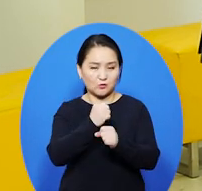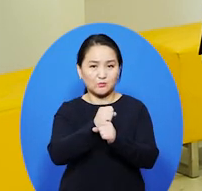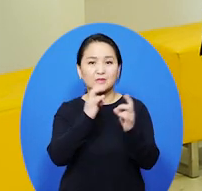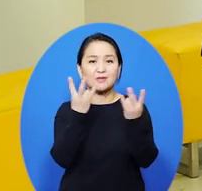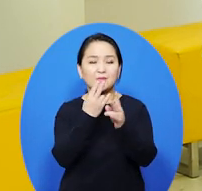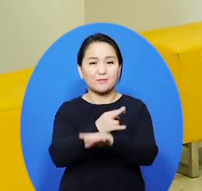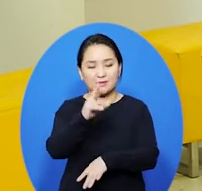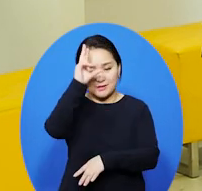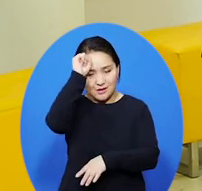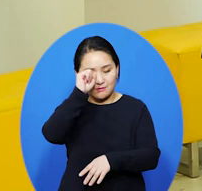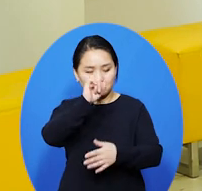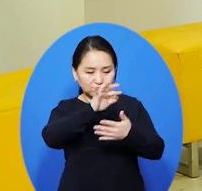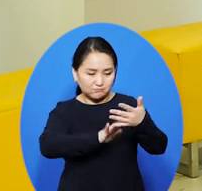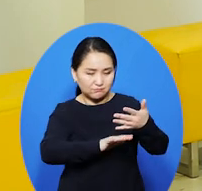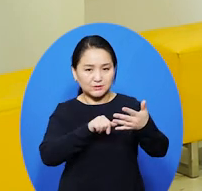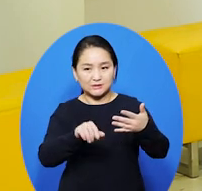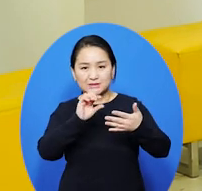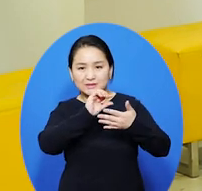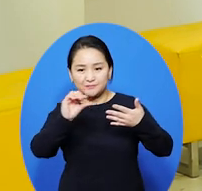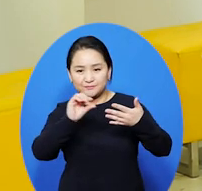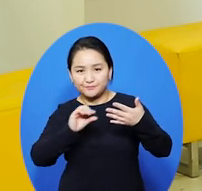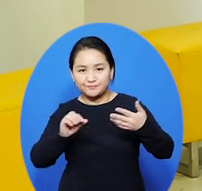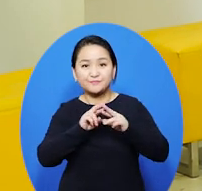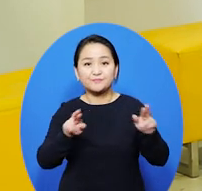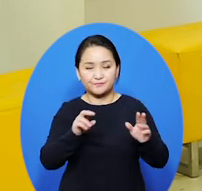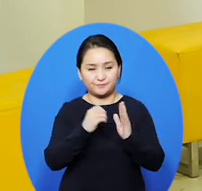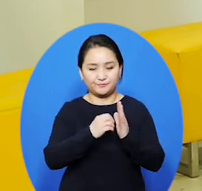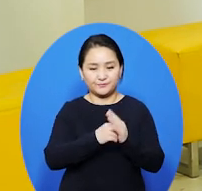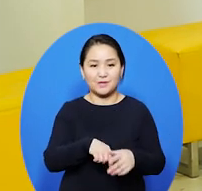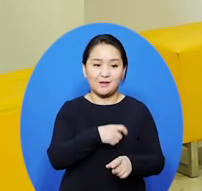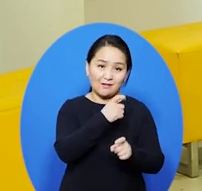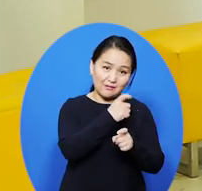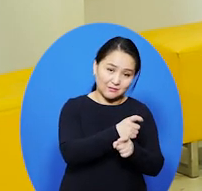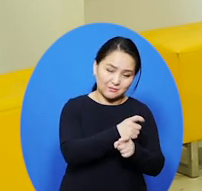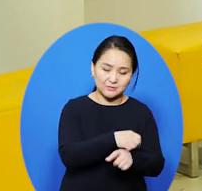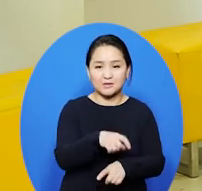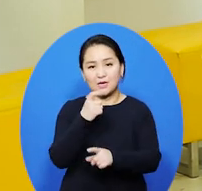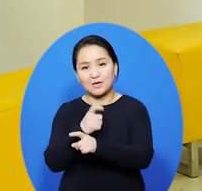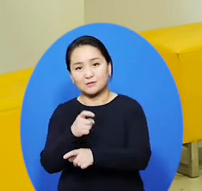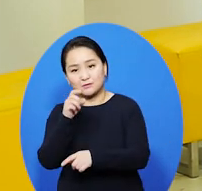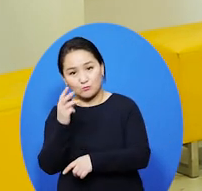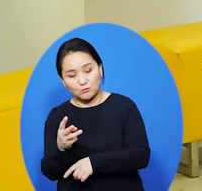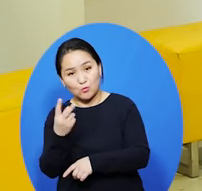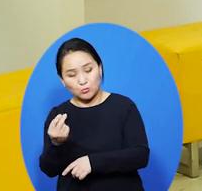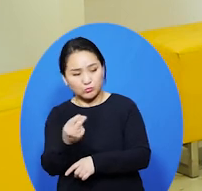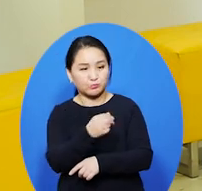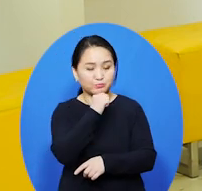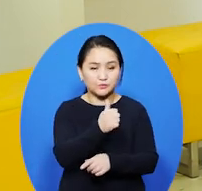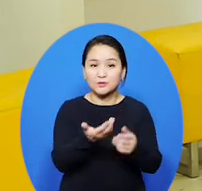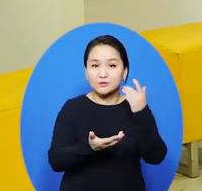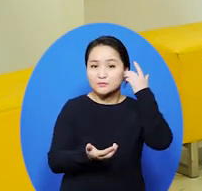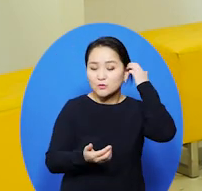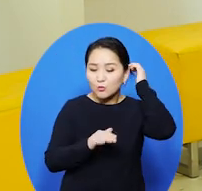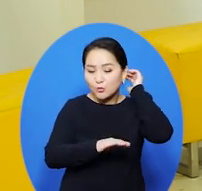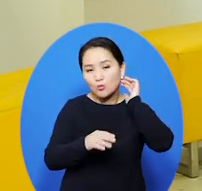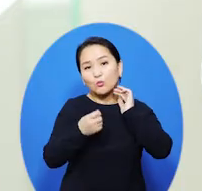Тэ бас энийг ангилж өгөх хэрэгтэй. Тэ мэ. Энэ өнөөдөр яг халамж мөн үү? Тэ одоо тэг хүүхдүүдтэй өгч бас мөнгөнд тэтгэмж